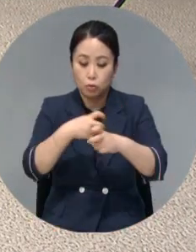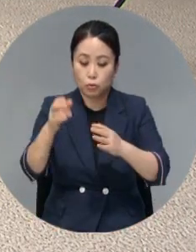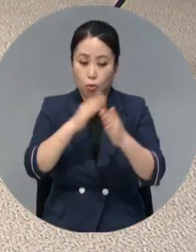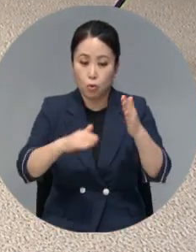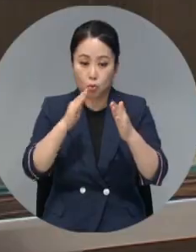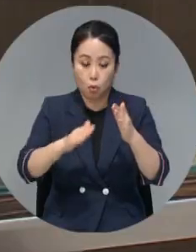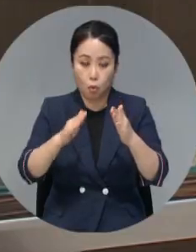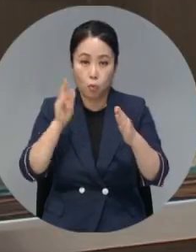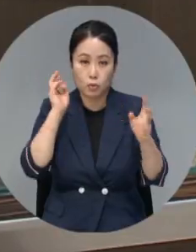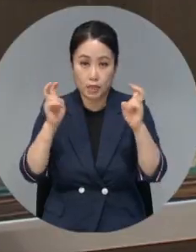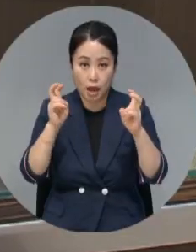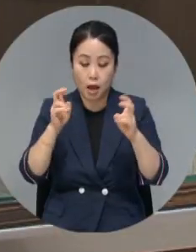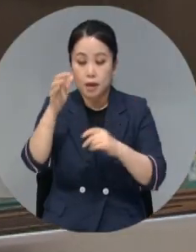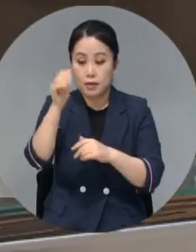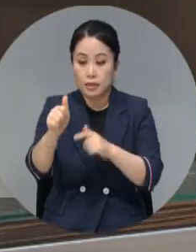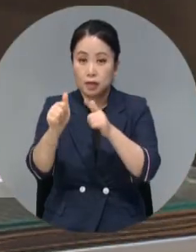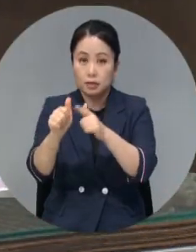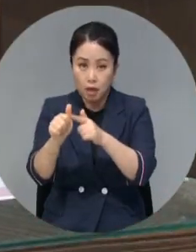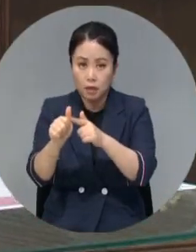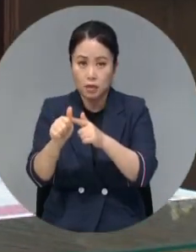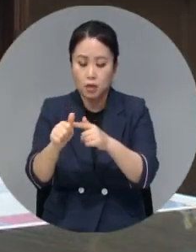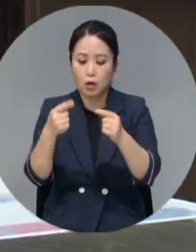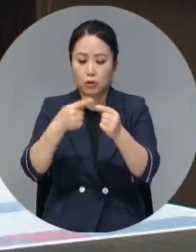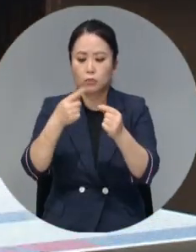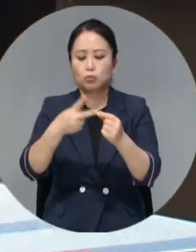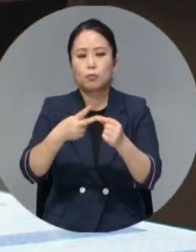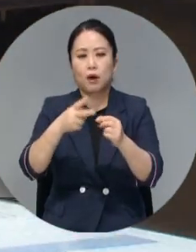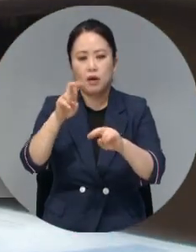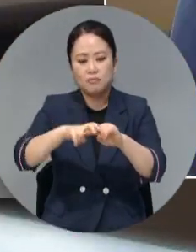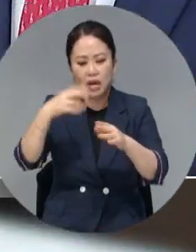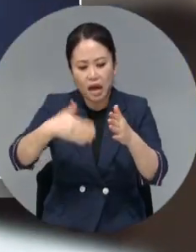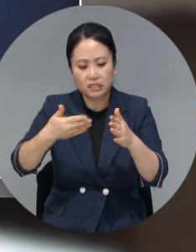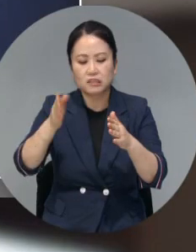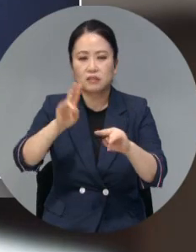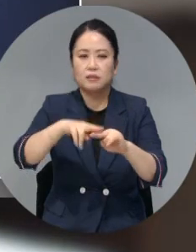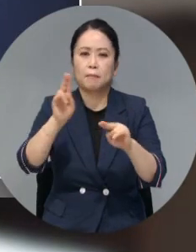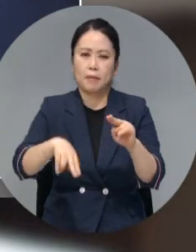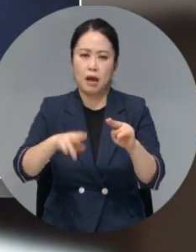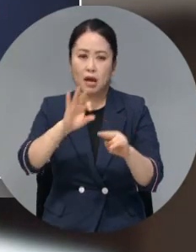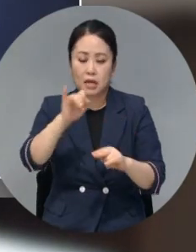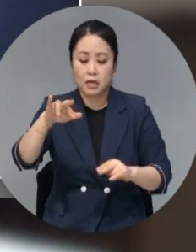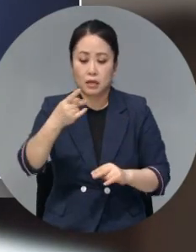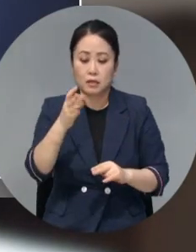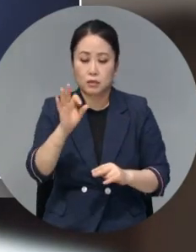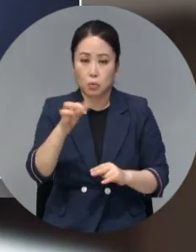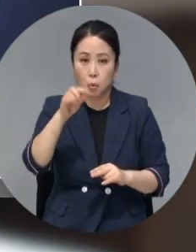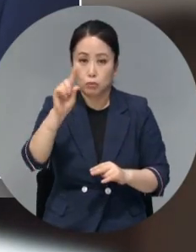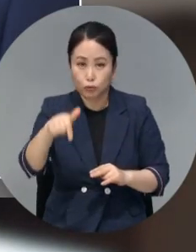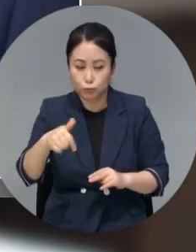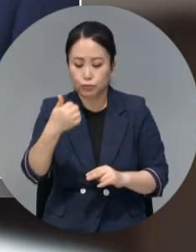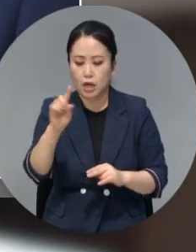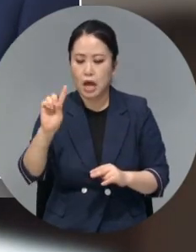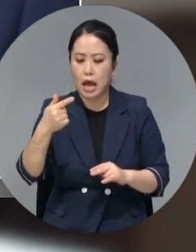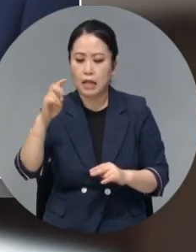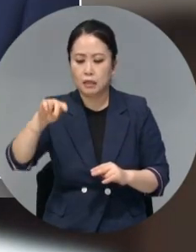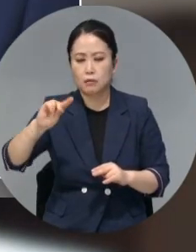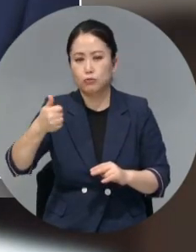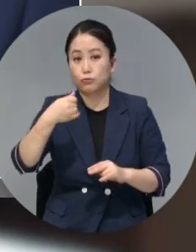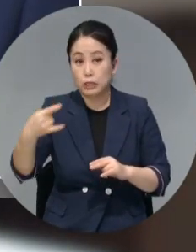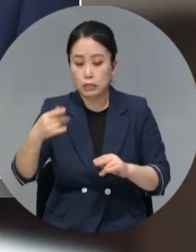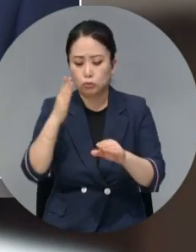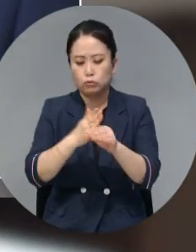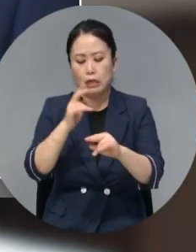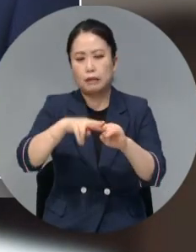부산교통공사 사장 자리는 두 번 연속 임기를 채우지 못했습니다. 이종국, 한문희 전 사장은 연이어 중도